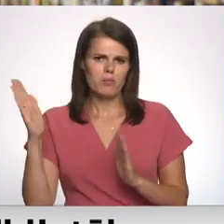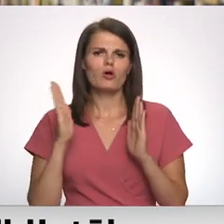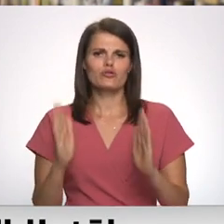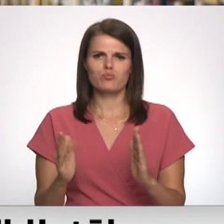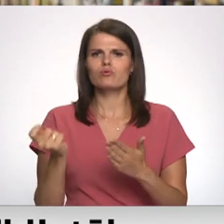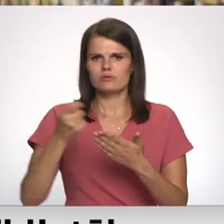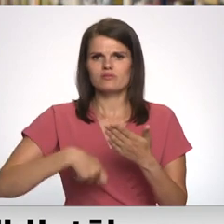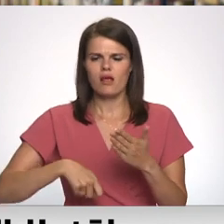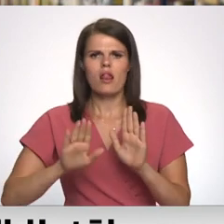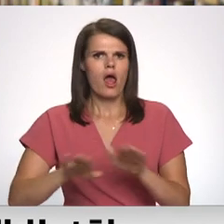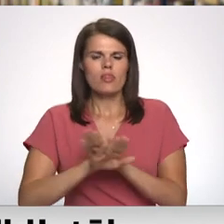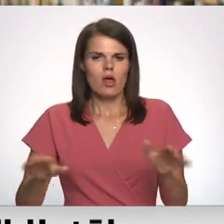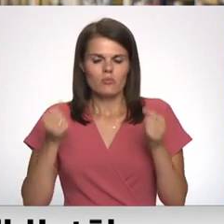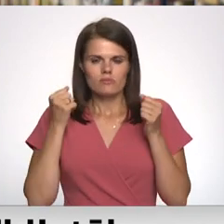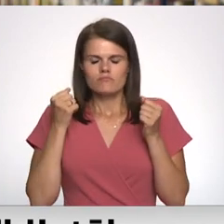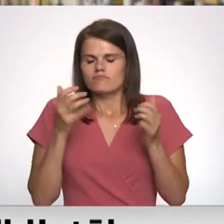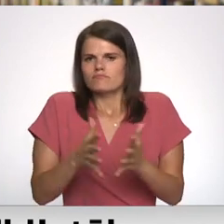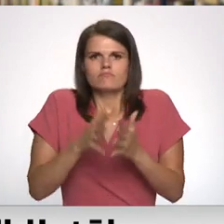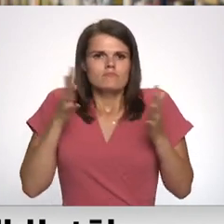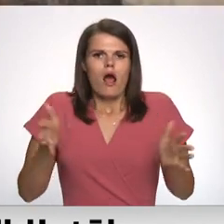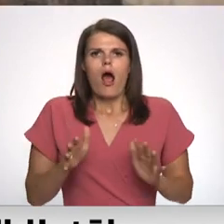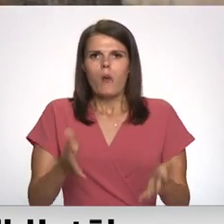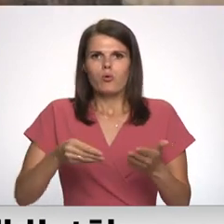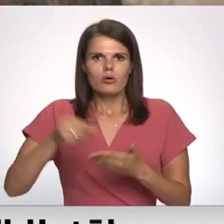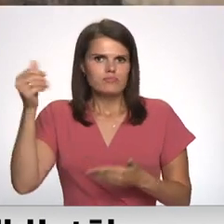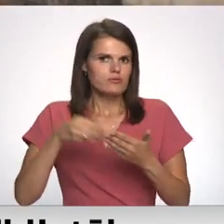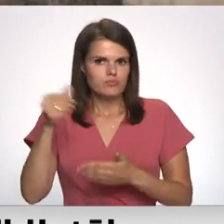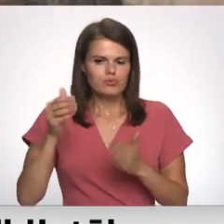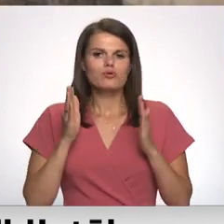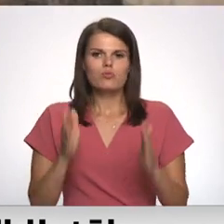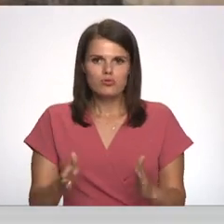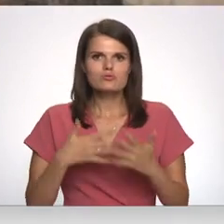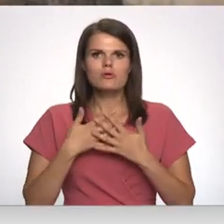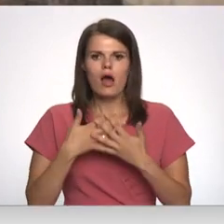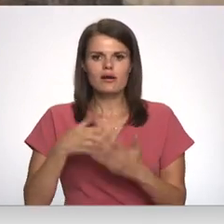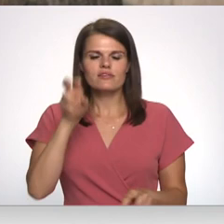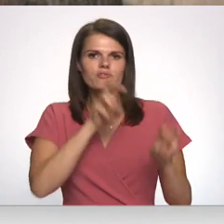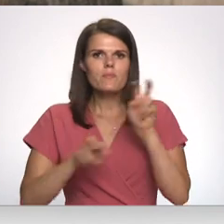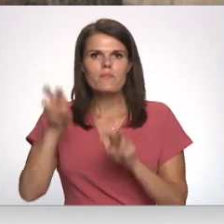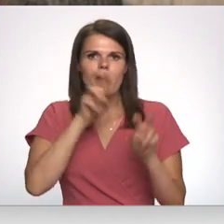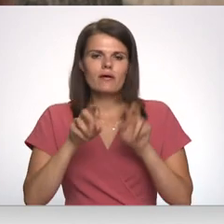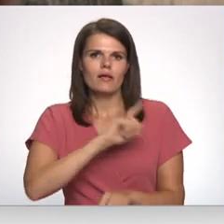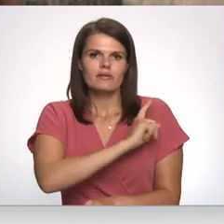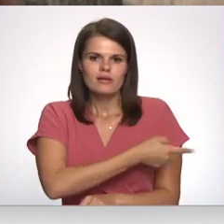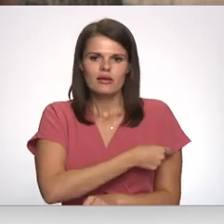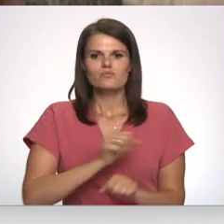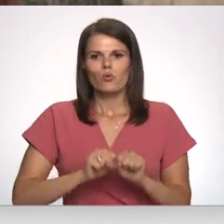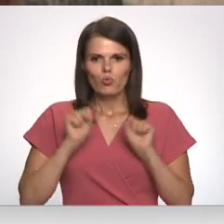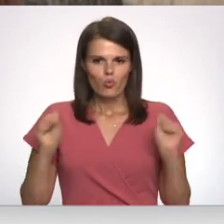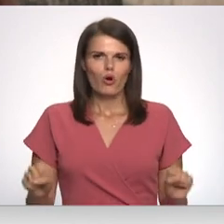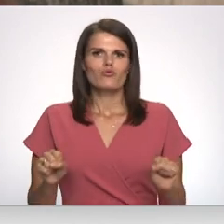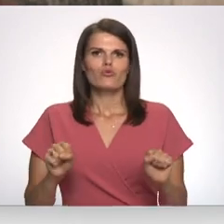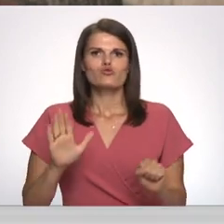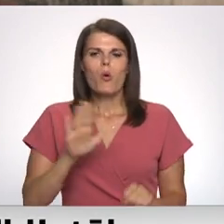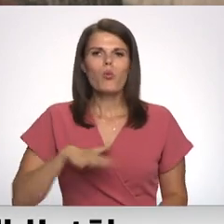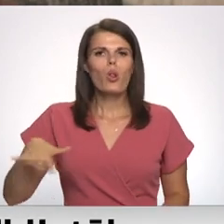lielie, nesamērīgi lielie apkurses izdevumi. Tiks aktīvi meklētas iespējas nodrošināt Bulduru